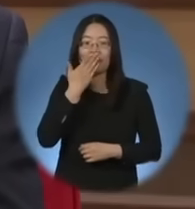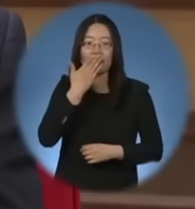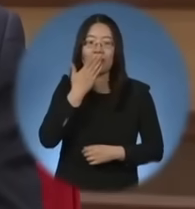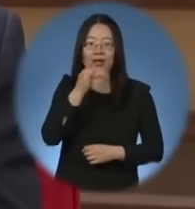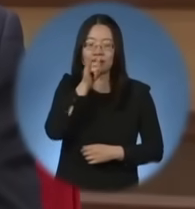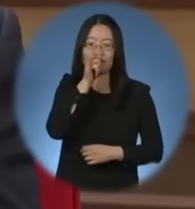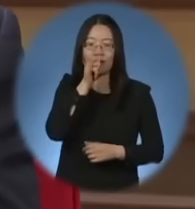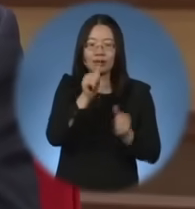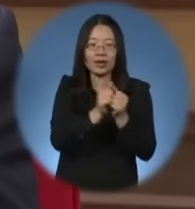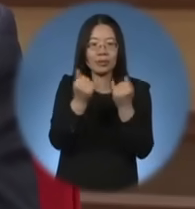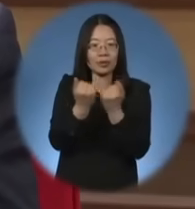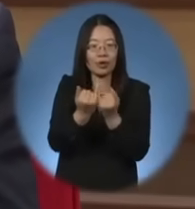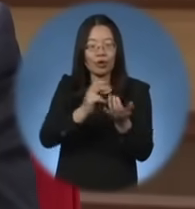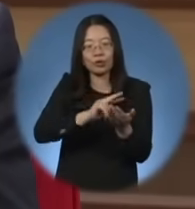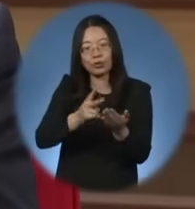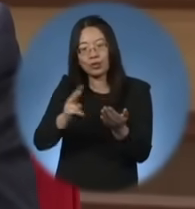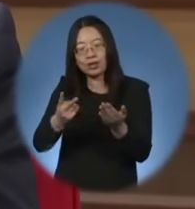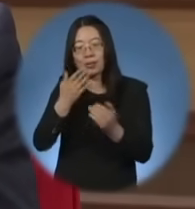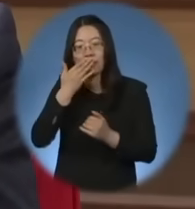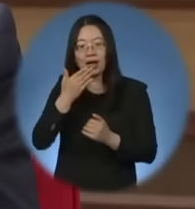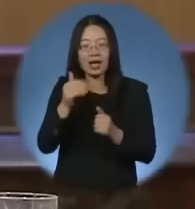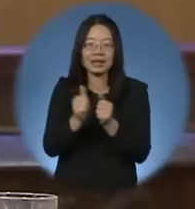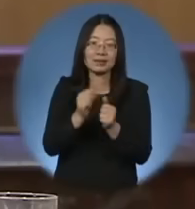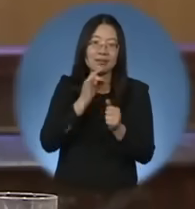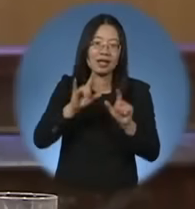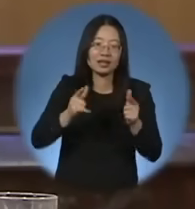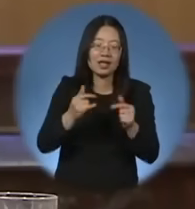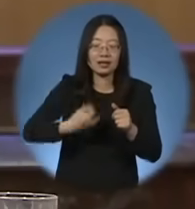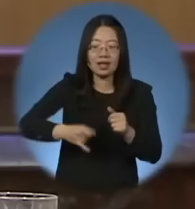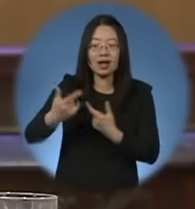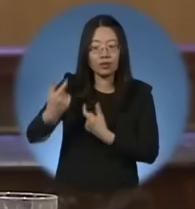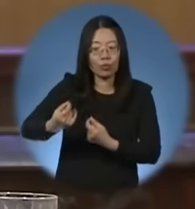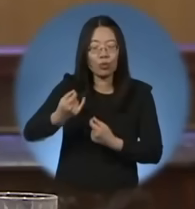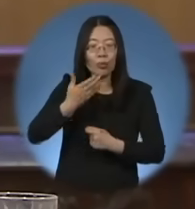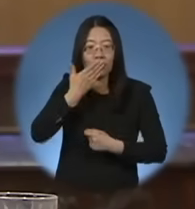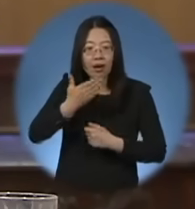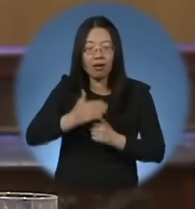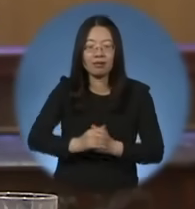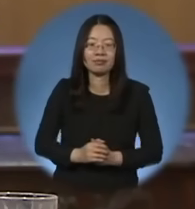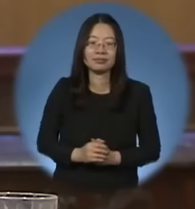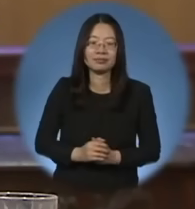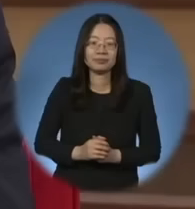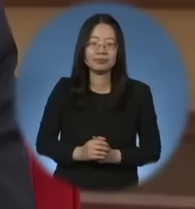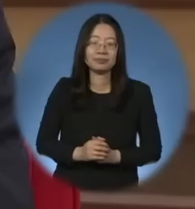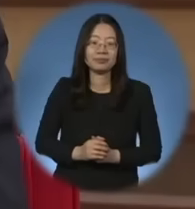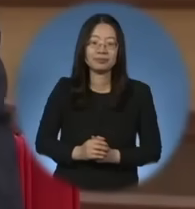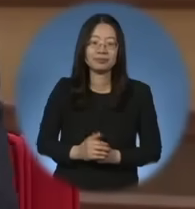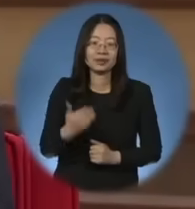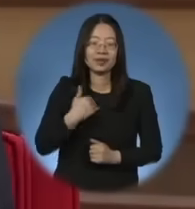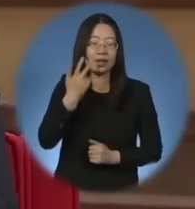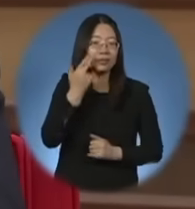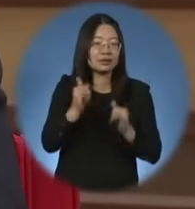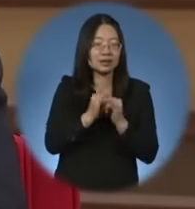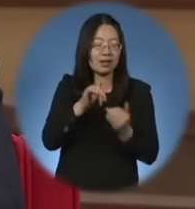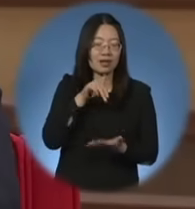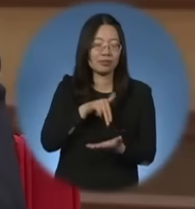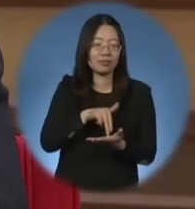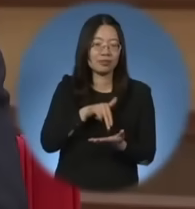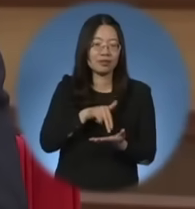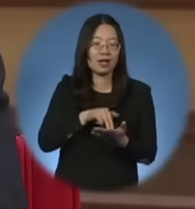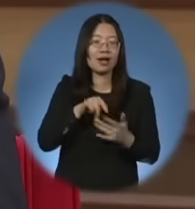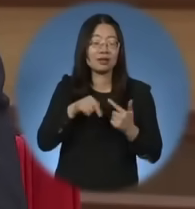책임을지었습니다 그래요네 남녀 아들뿐 아니라 딸까지까지도 그래요 이것은 제 미국